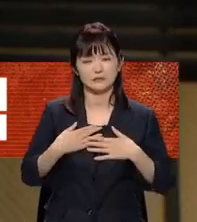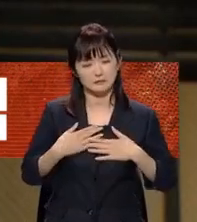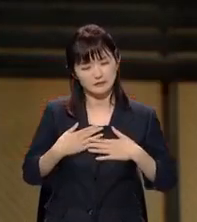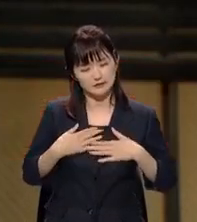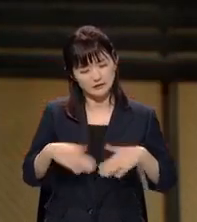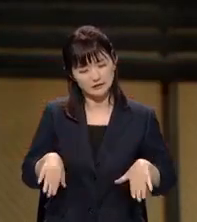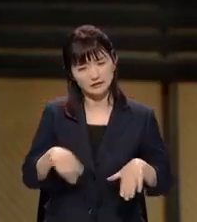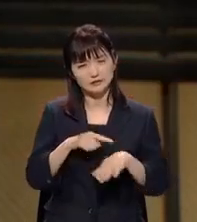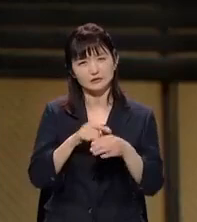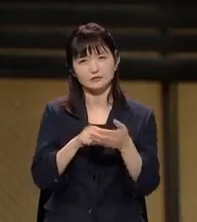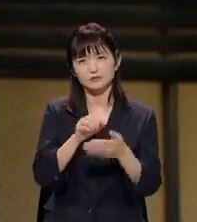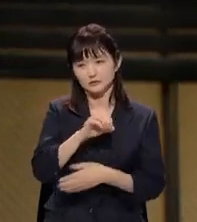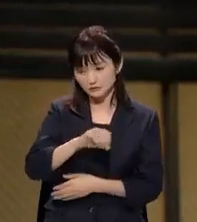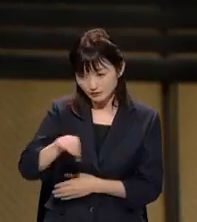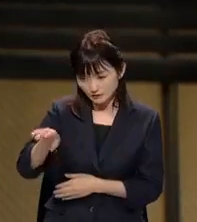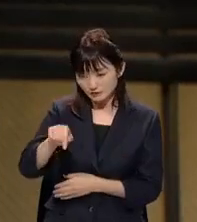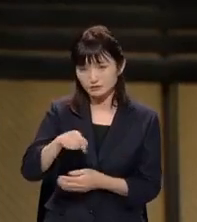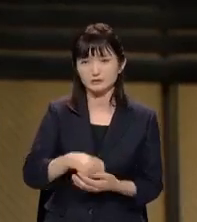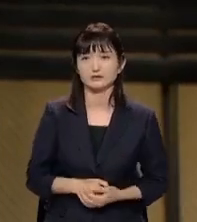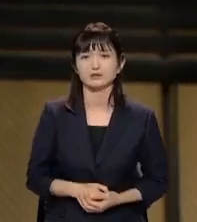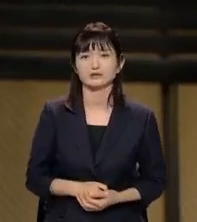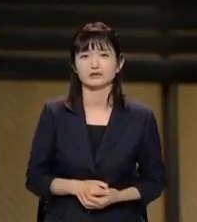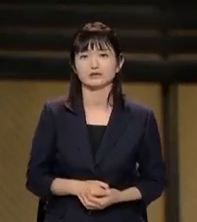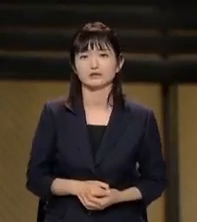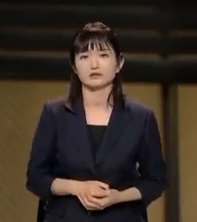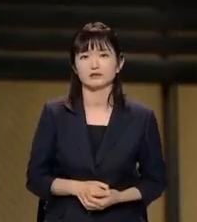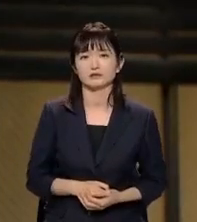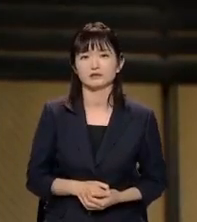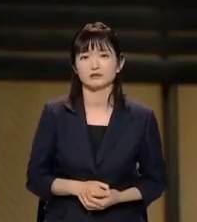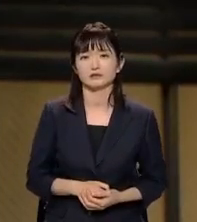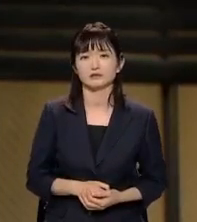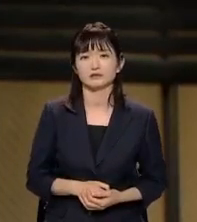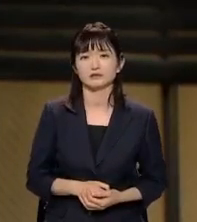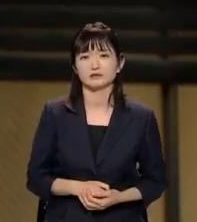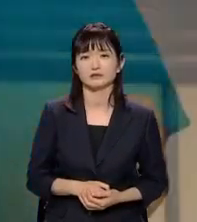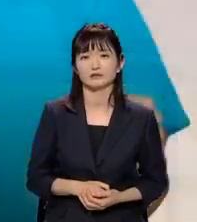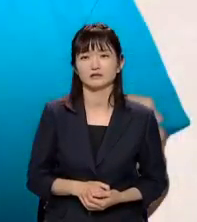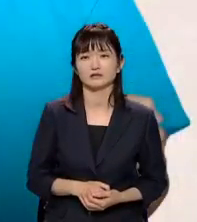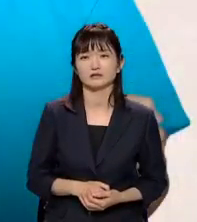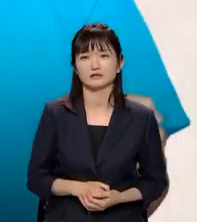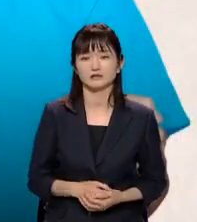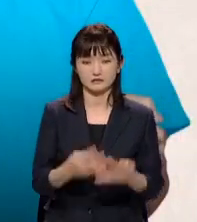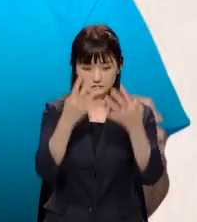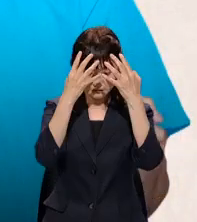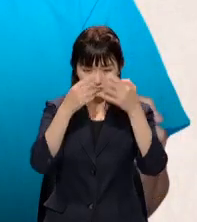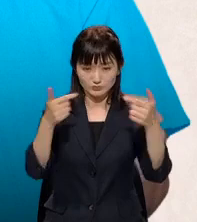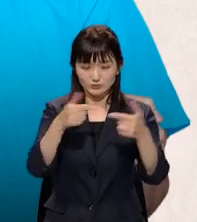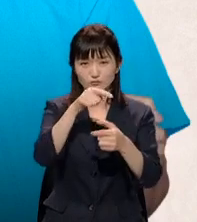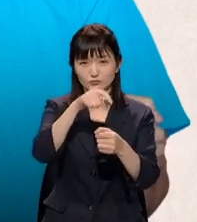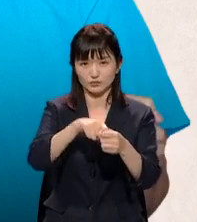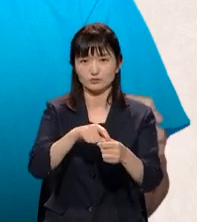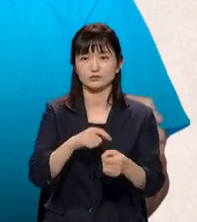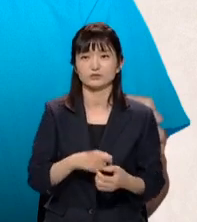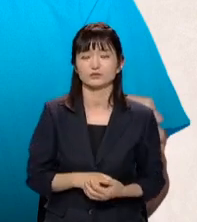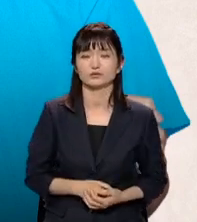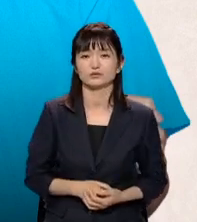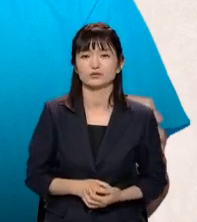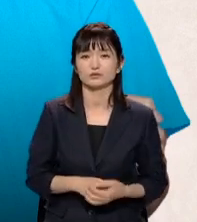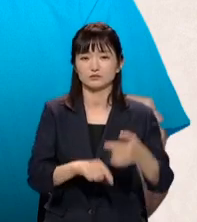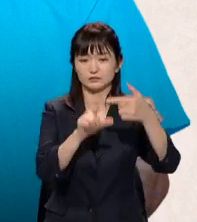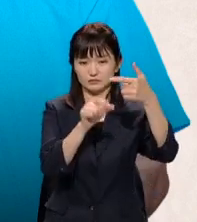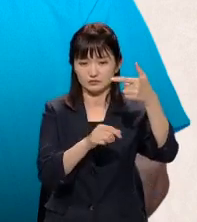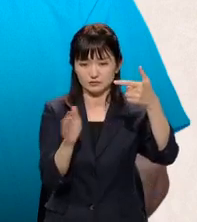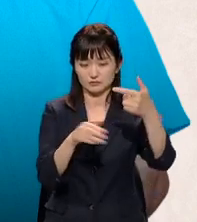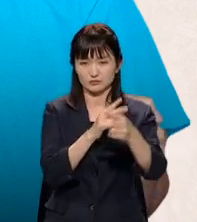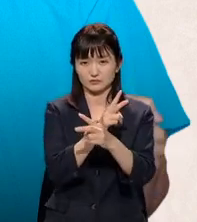형이 감경 되거나 심한 경우는 무죄가 될 수 있는 그런게 심신상신의 심신 미약인데 지금 6월 달부터